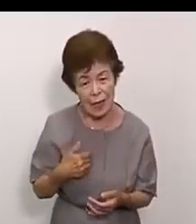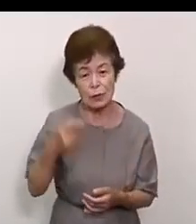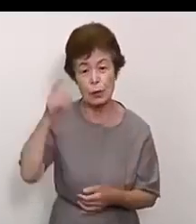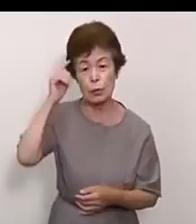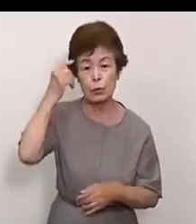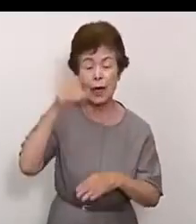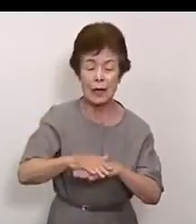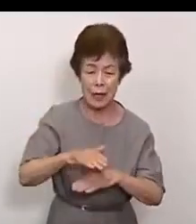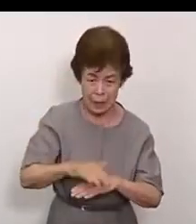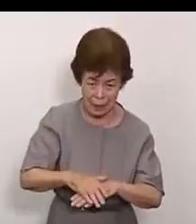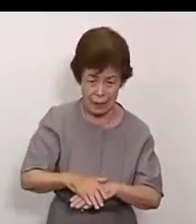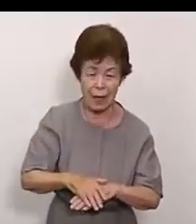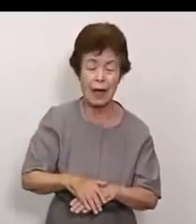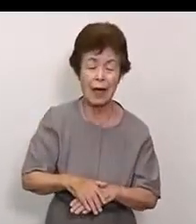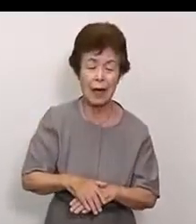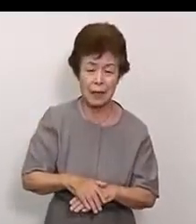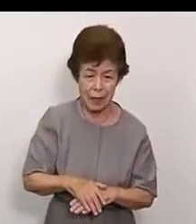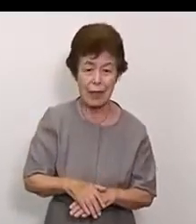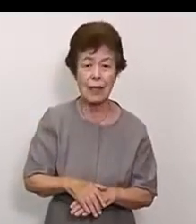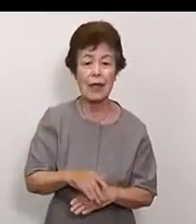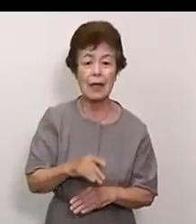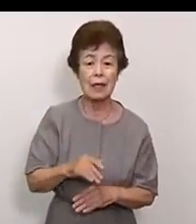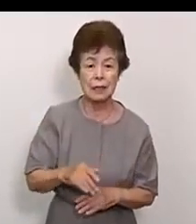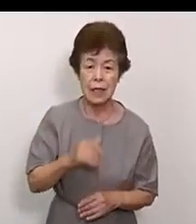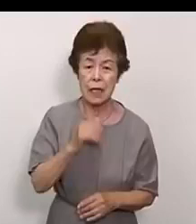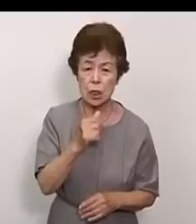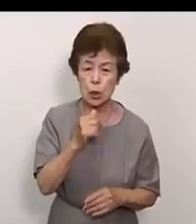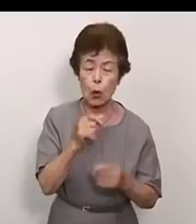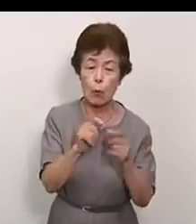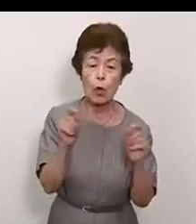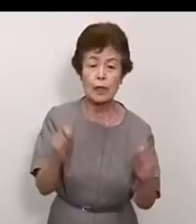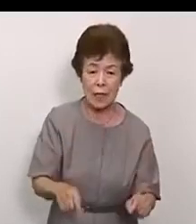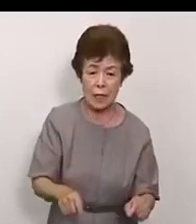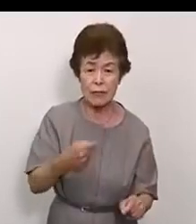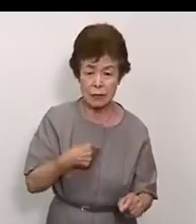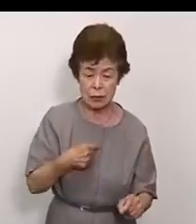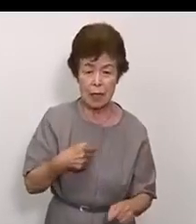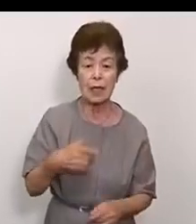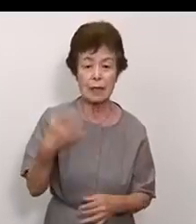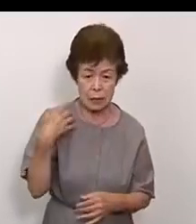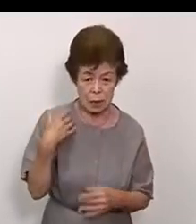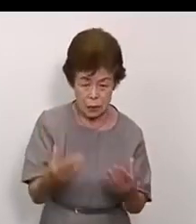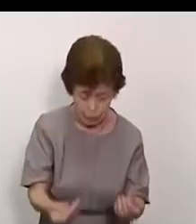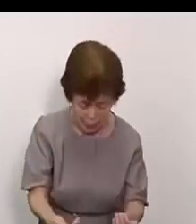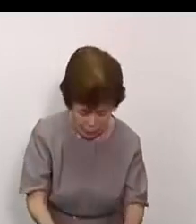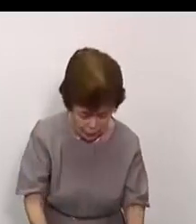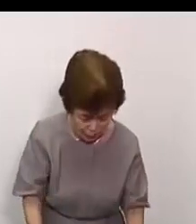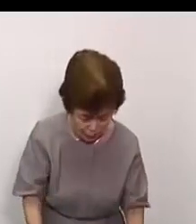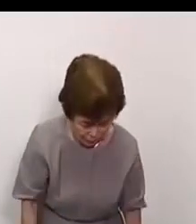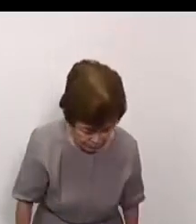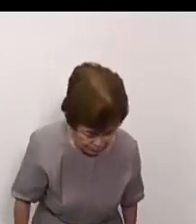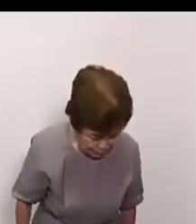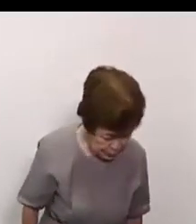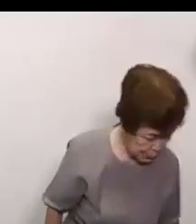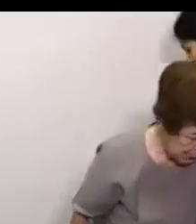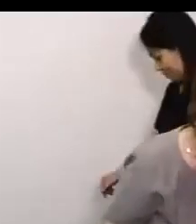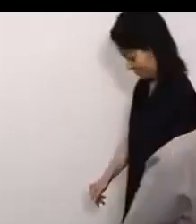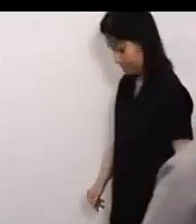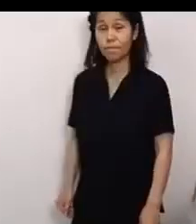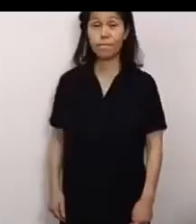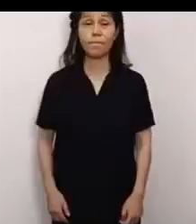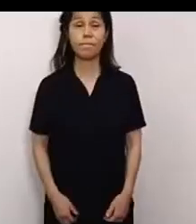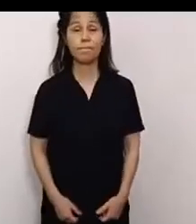方、信念っていうんですか、そういうことで貧困問題に取り組んできてます。 ありがとうございます。今日はです